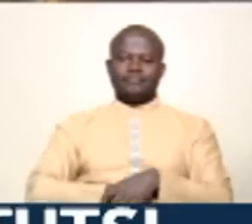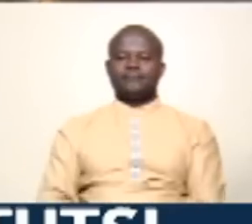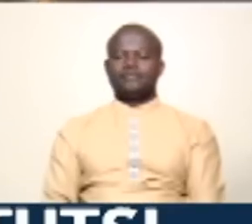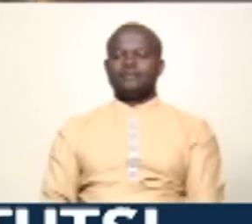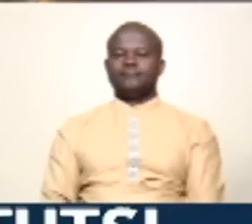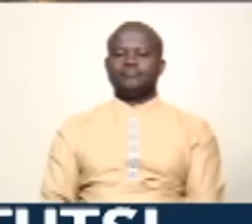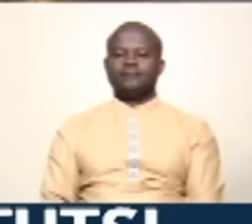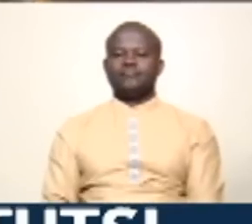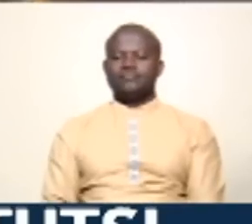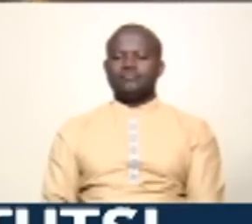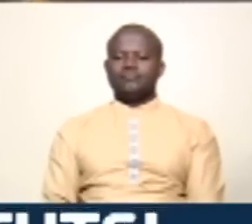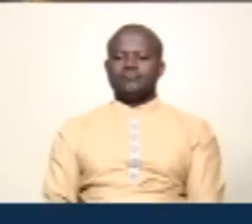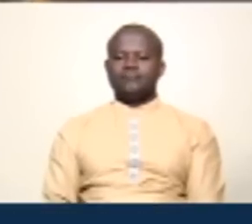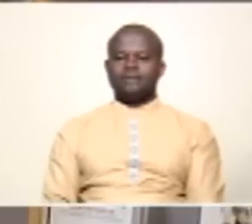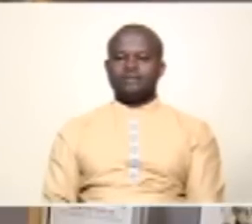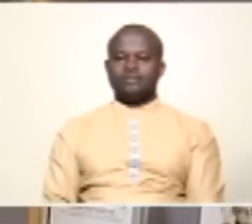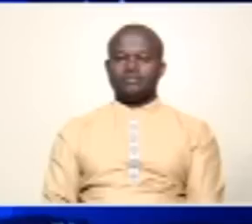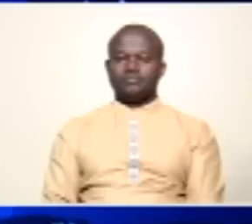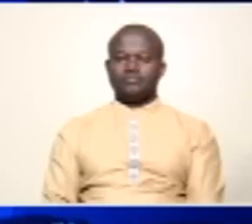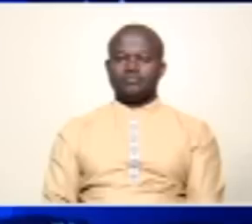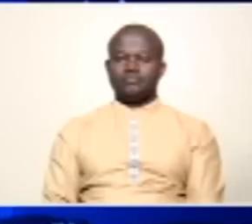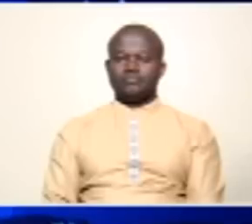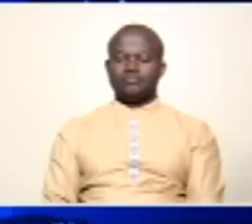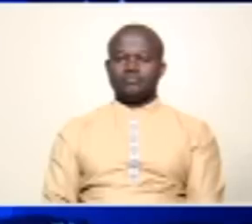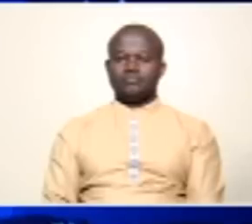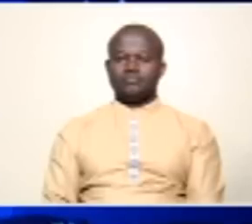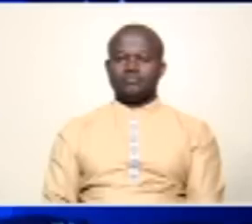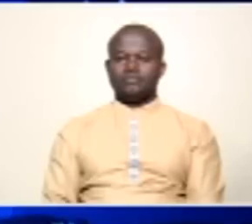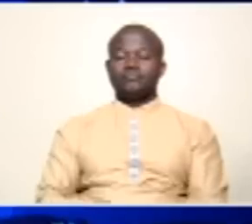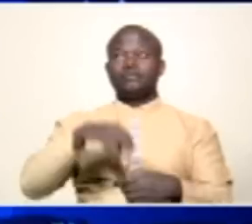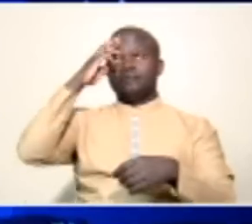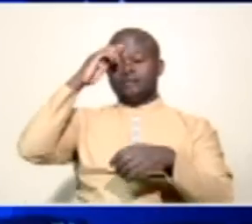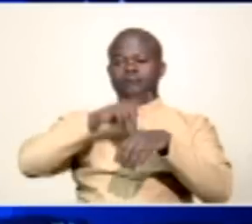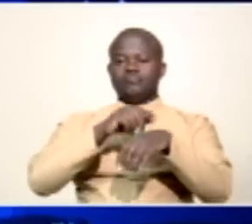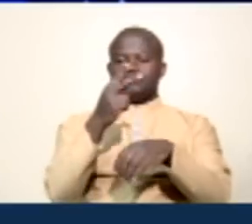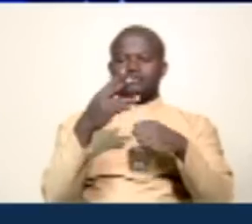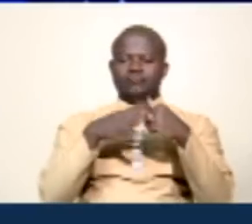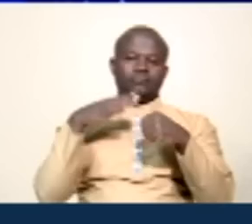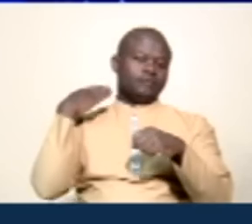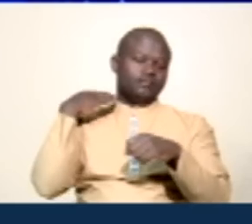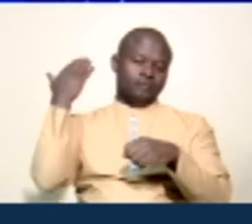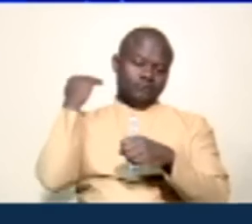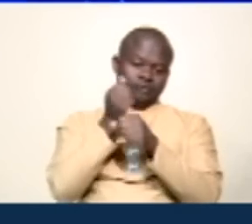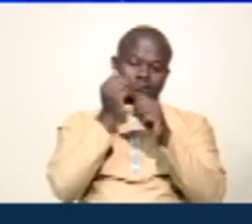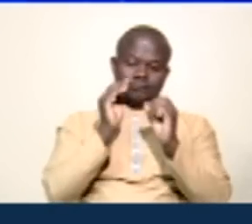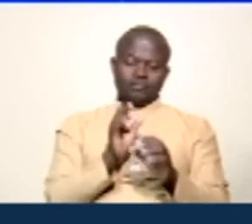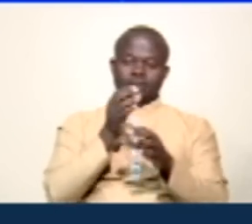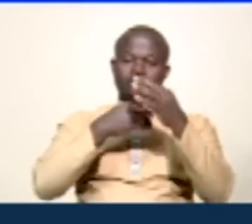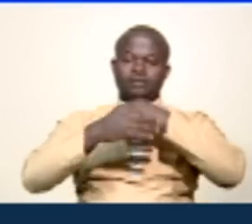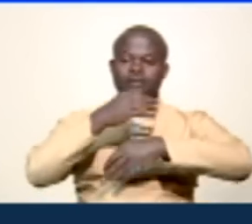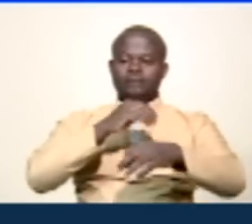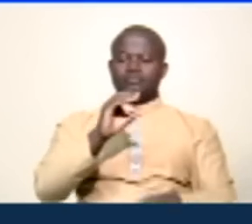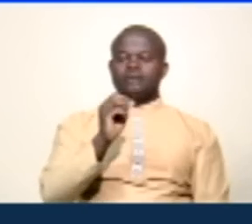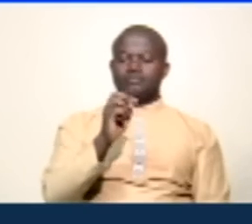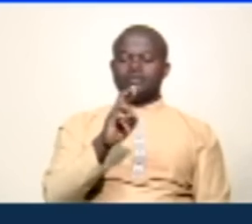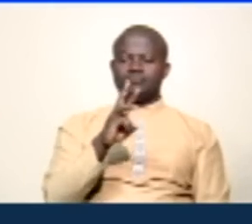Fiston Felix Abineza, Kigali. Mu kwibuka ku nshuro ya 29 bari abakozi b'uruganda rwa